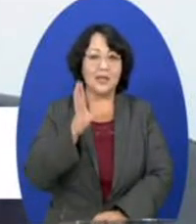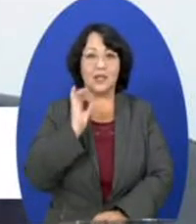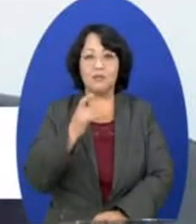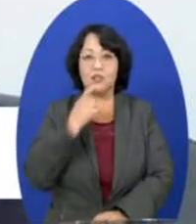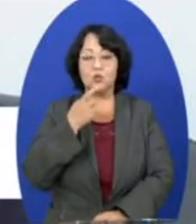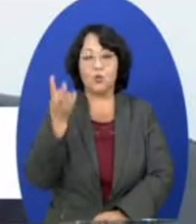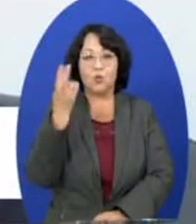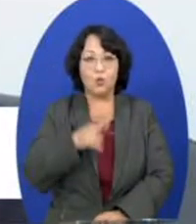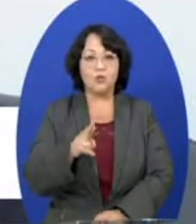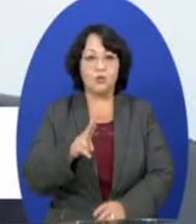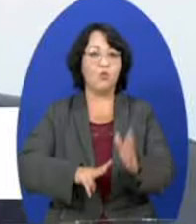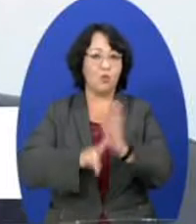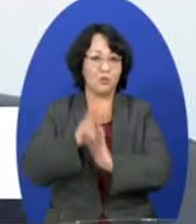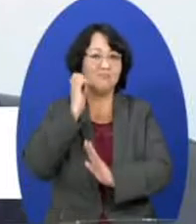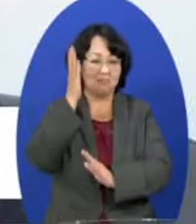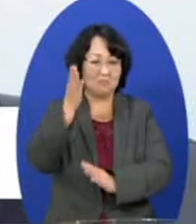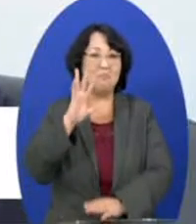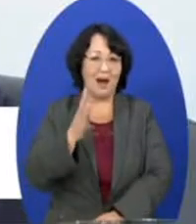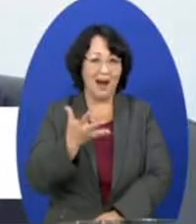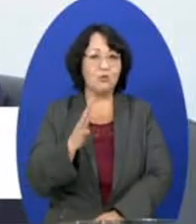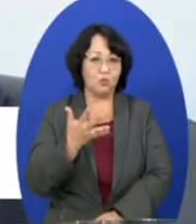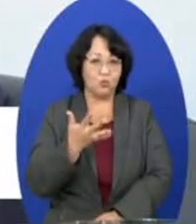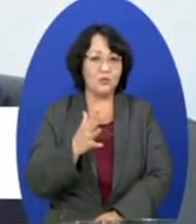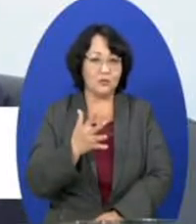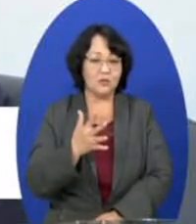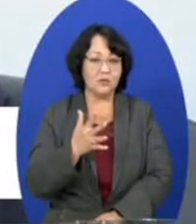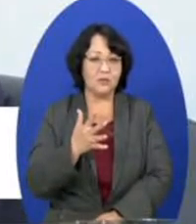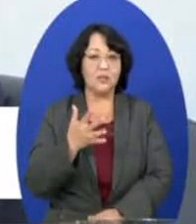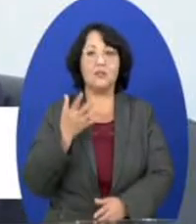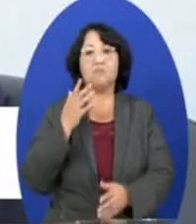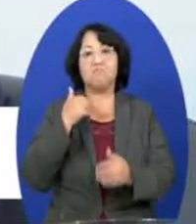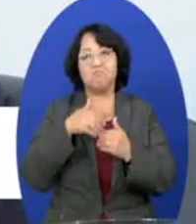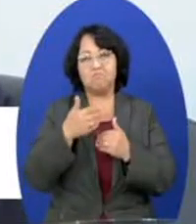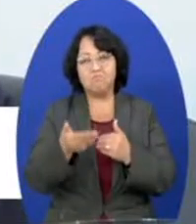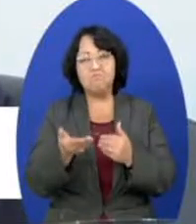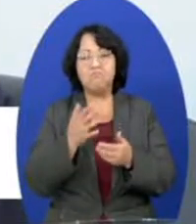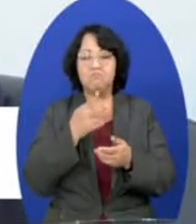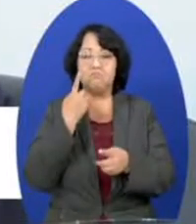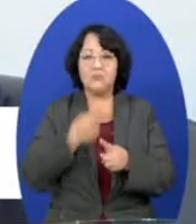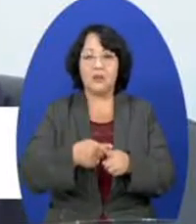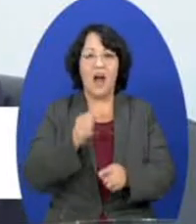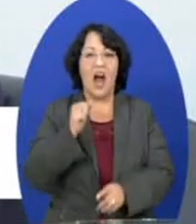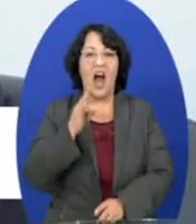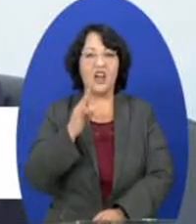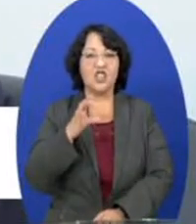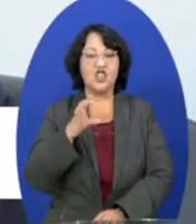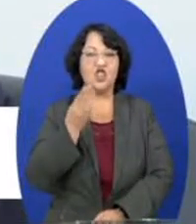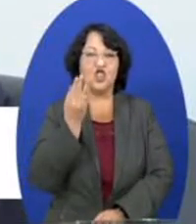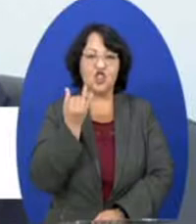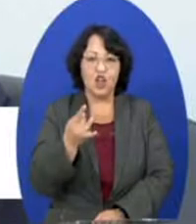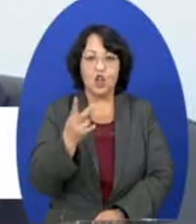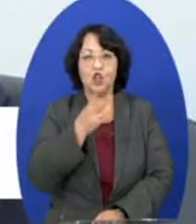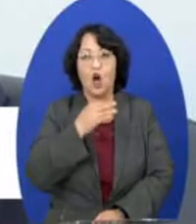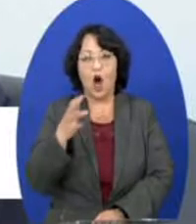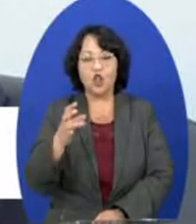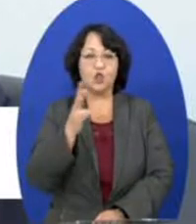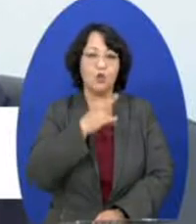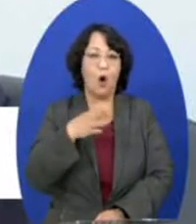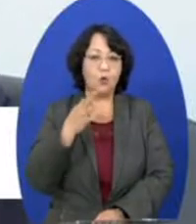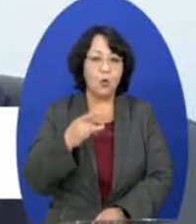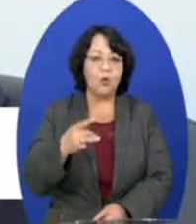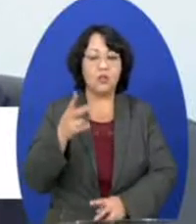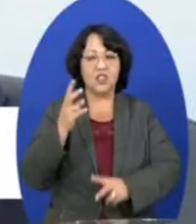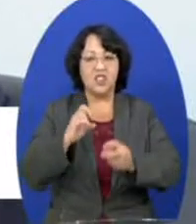бол хүндрэлтэй юм нөхцөл байдал бол үүсгэж болж шүү. Тэгээд цаашлах юм бол одоо тэр арьшир ноосноолороо боловсруулахаас эхлээд